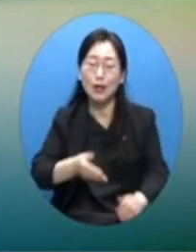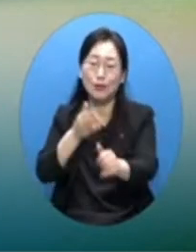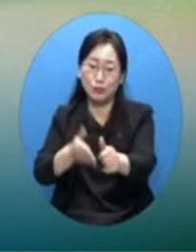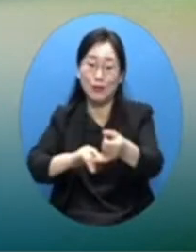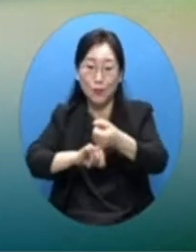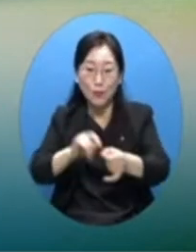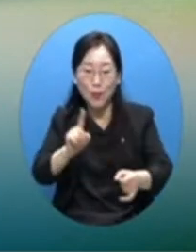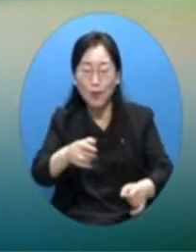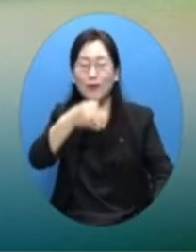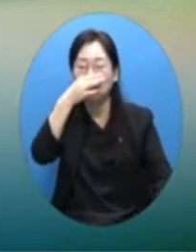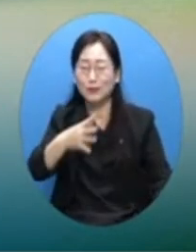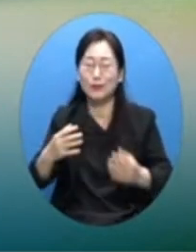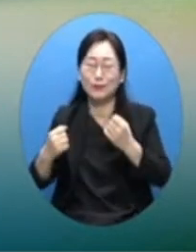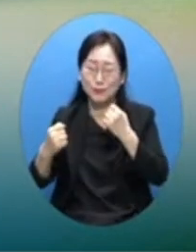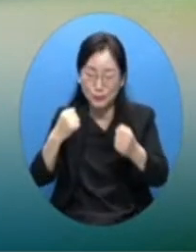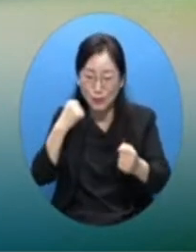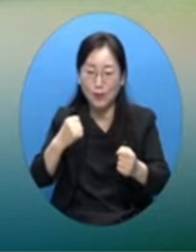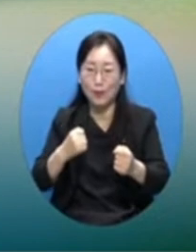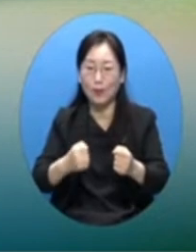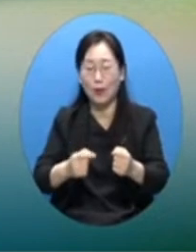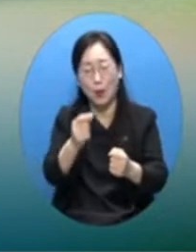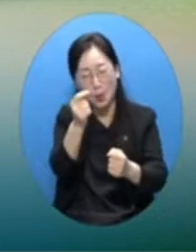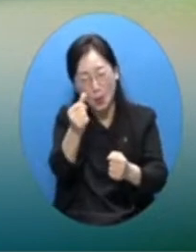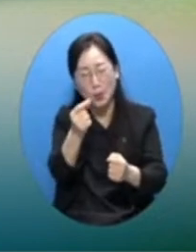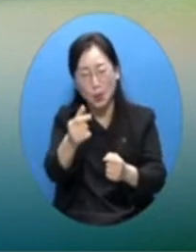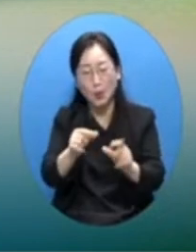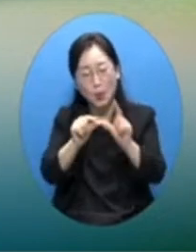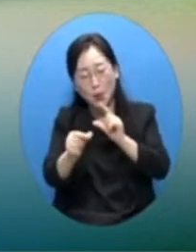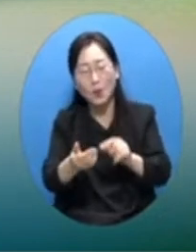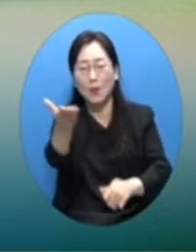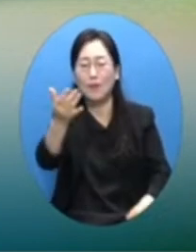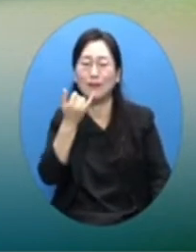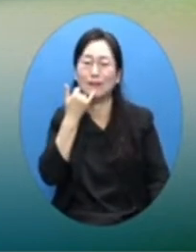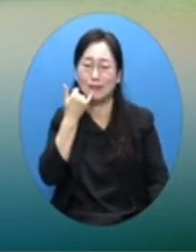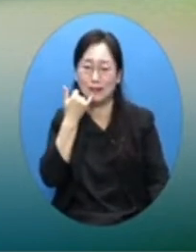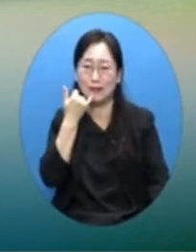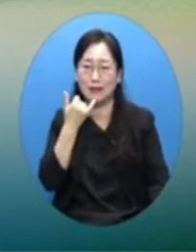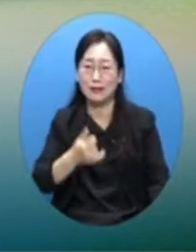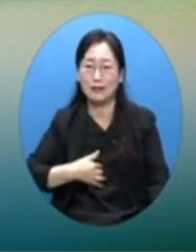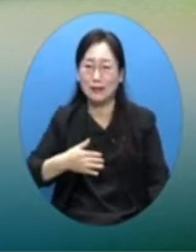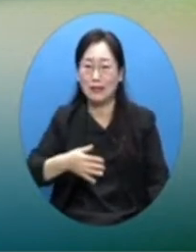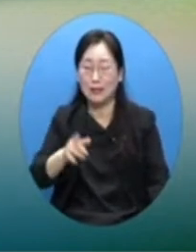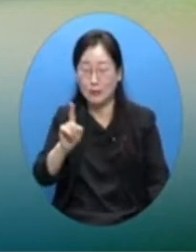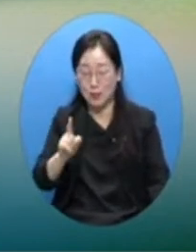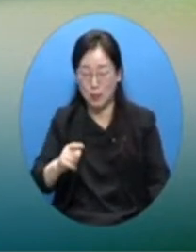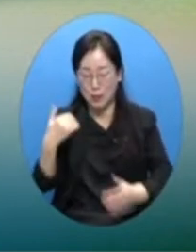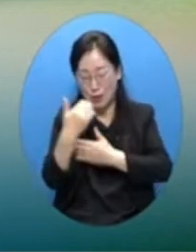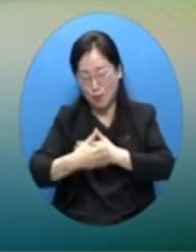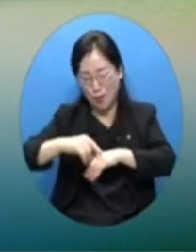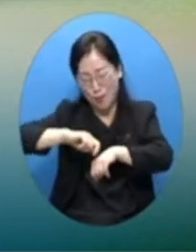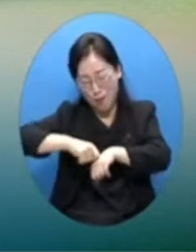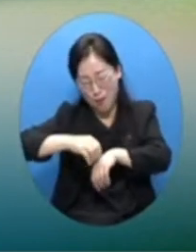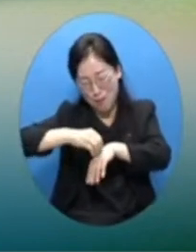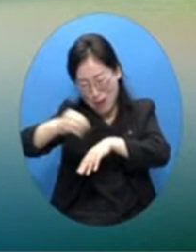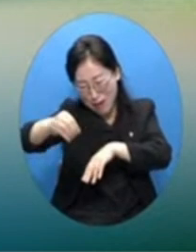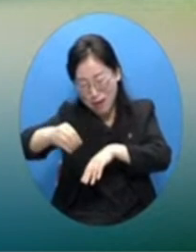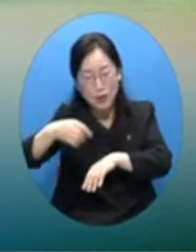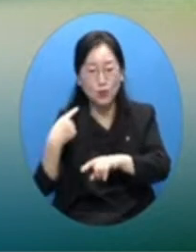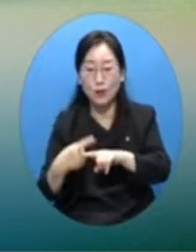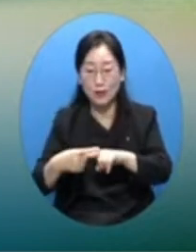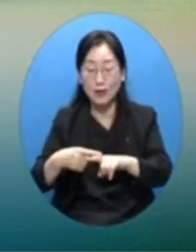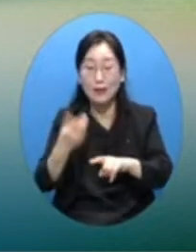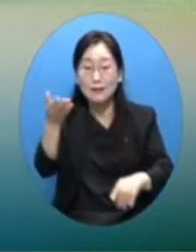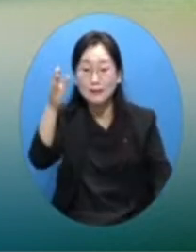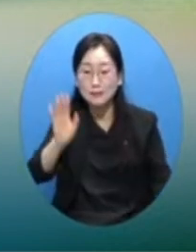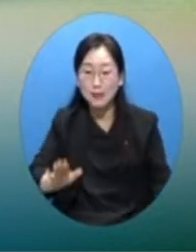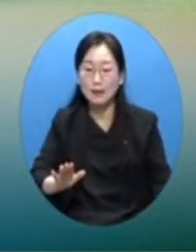아무리 힘들어도 일할 중 2푼은 어려운 사람을 도우라는 거예요. 힘들 때 나누는 건 신체 일부를 떼어내는 고통일 수 있어요.